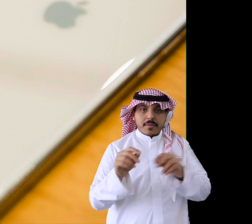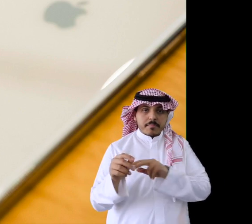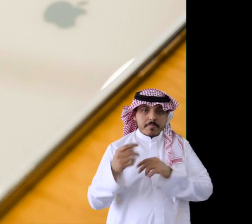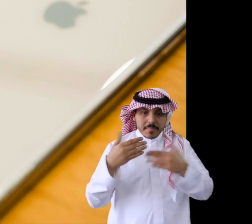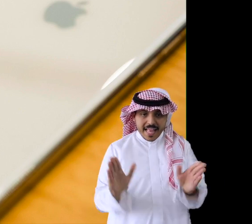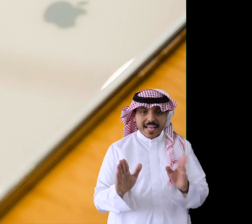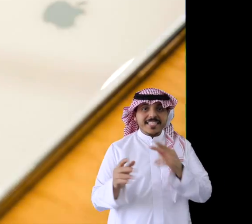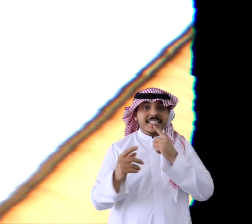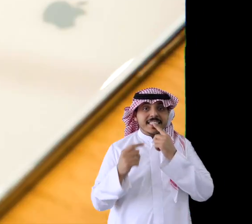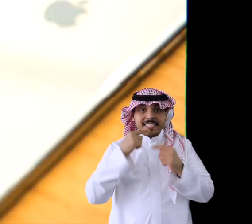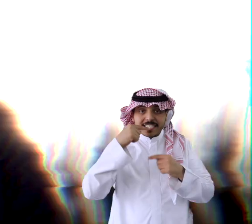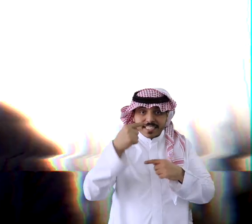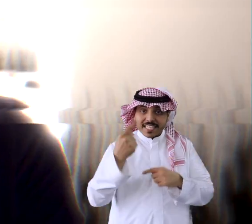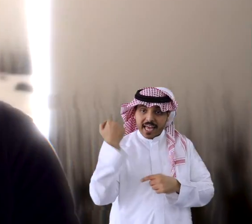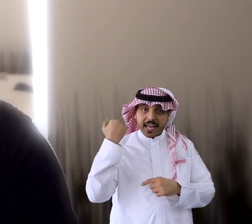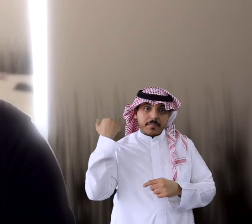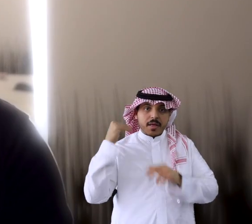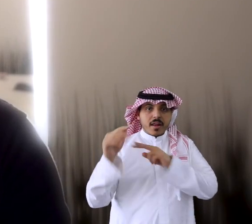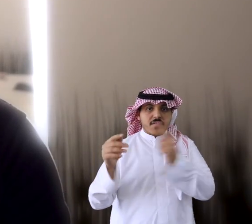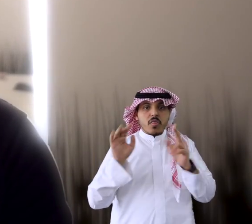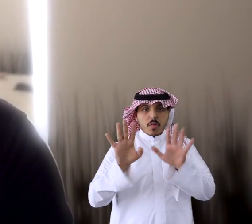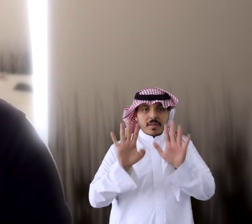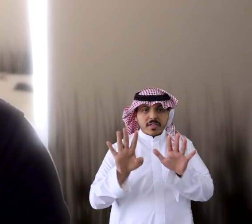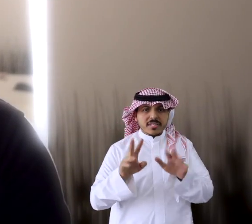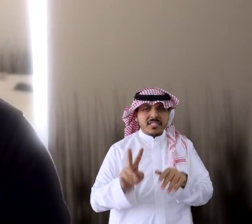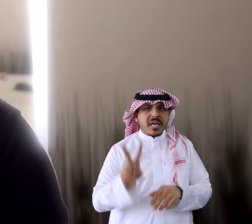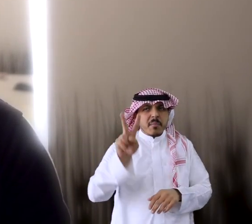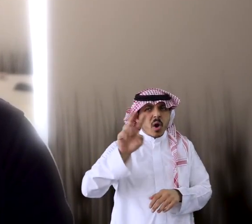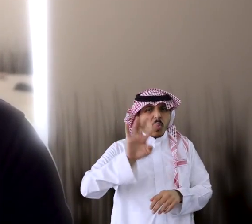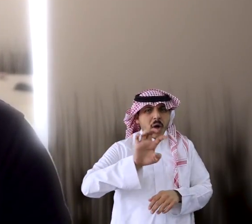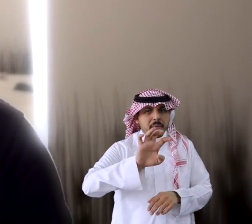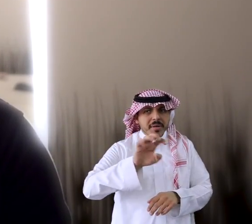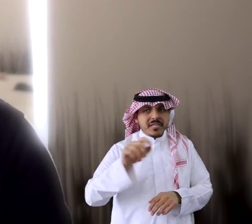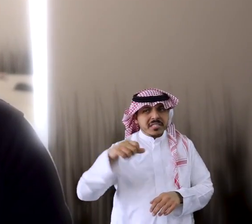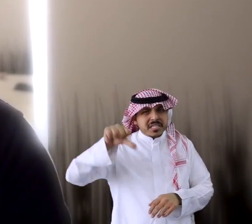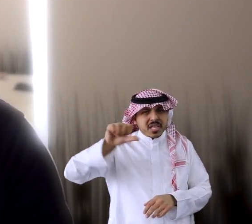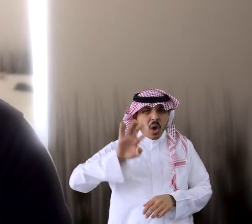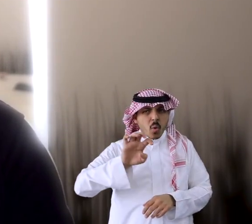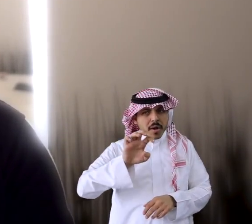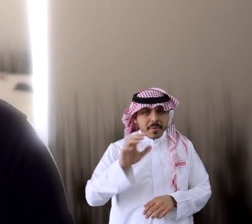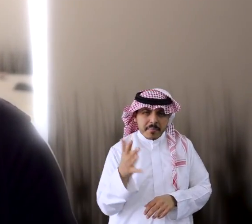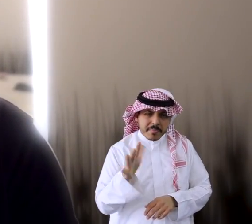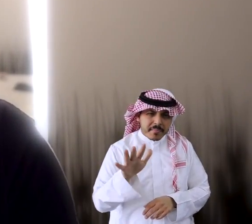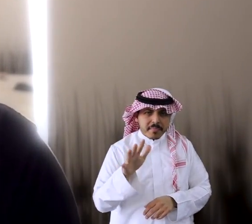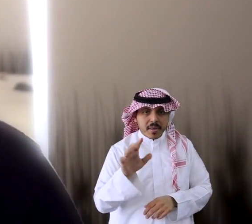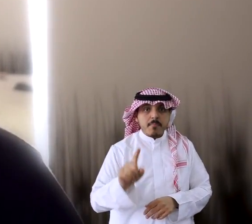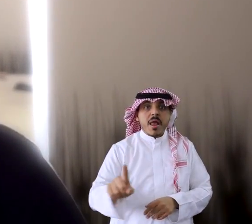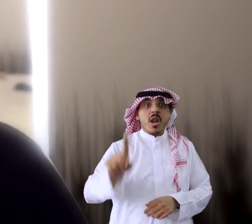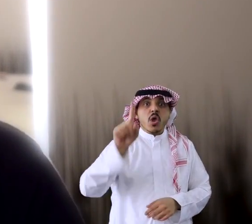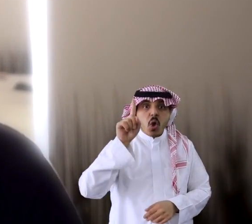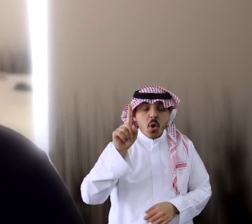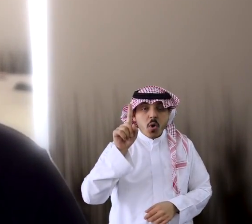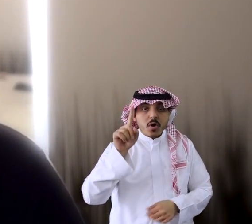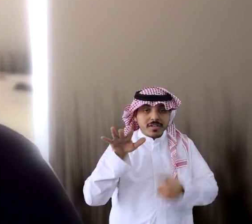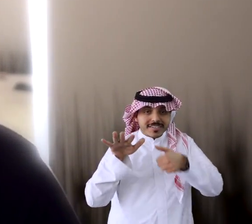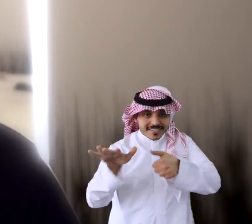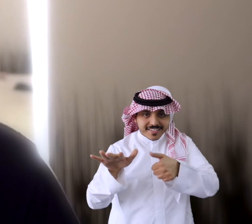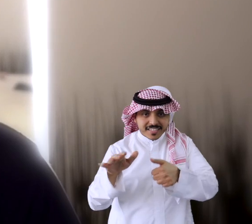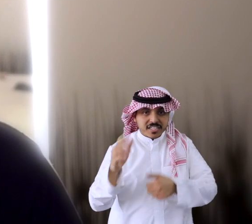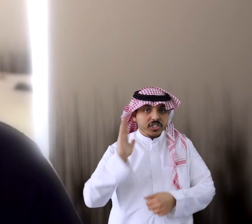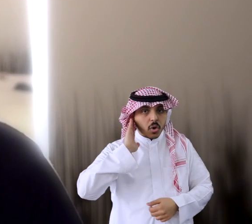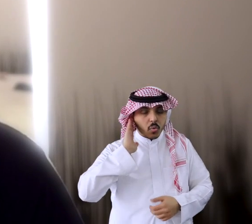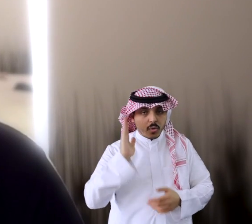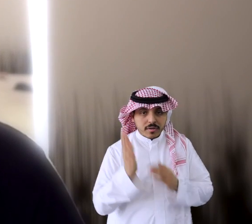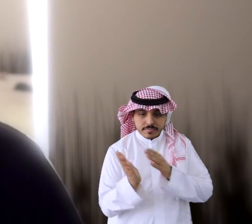الأول من السنة الماضية 47 إلى حاجة و40 49 مثلا مليون